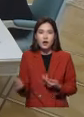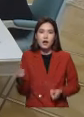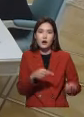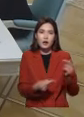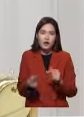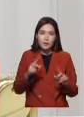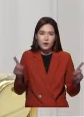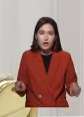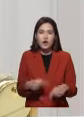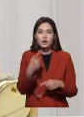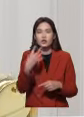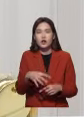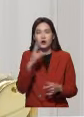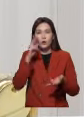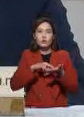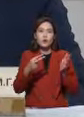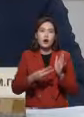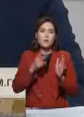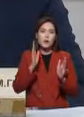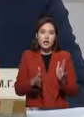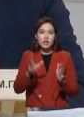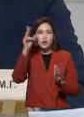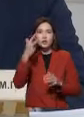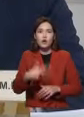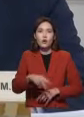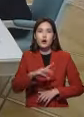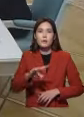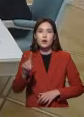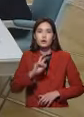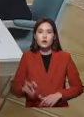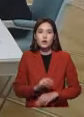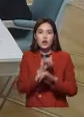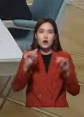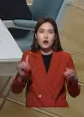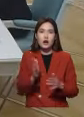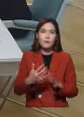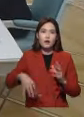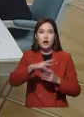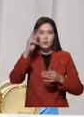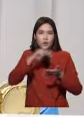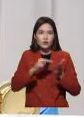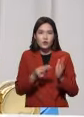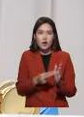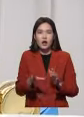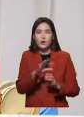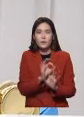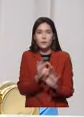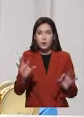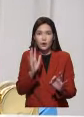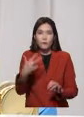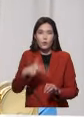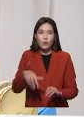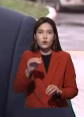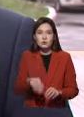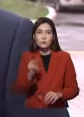асырар 144 жоба бар. Жалпы құны 30 миллиард доллардан асады. Егер барлық жоспар ойдағыдай аяқталса, 30 мың жаңа жұмыс